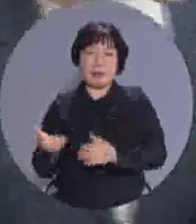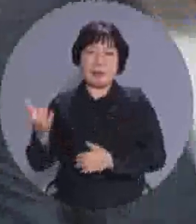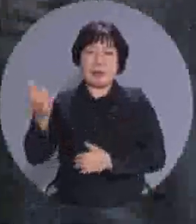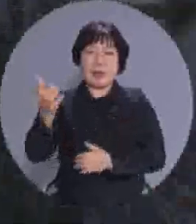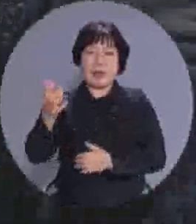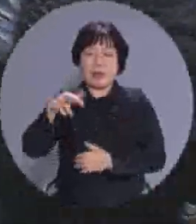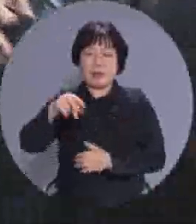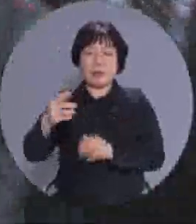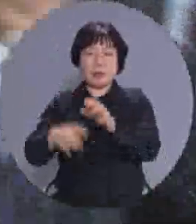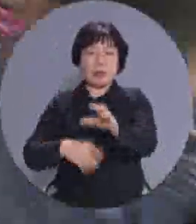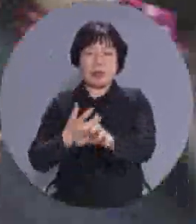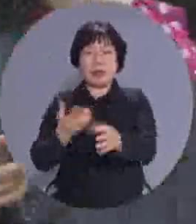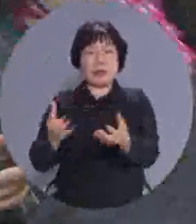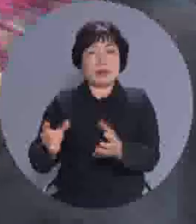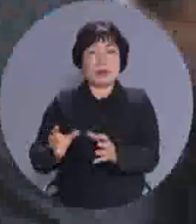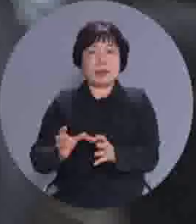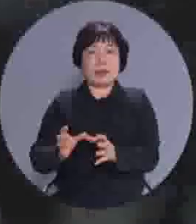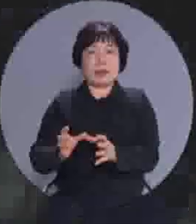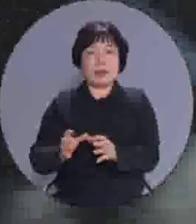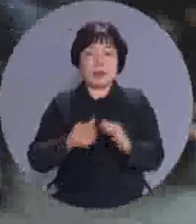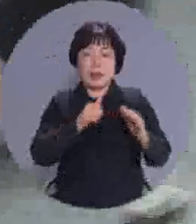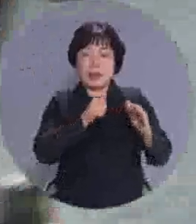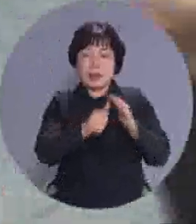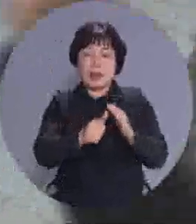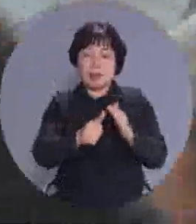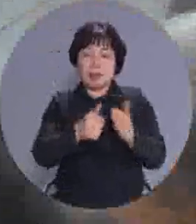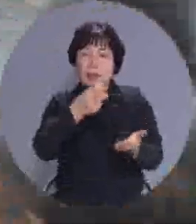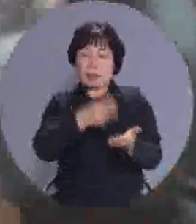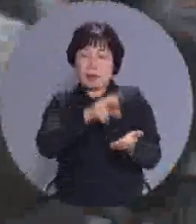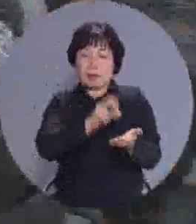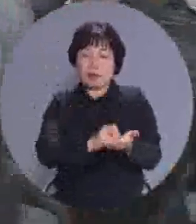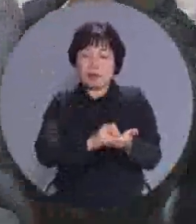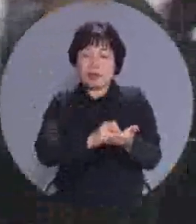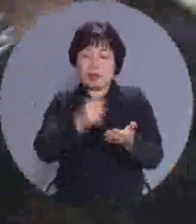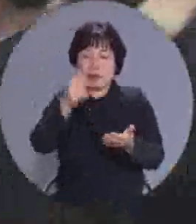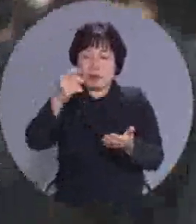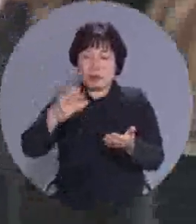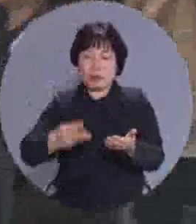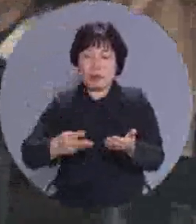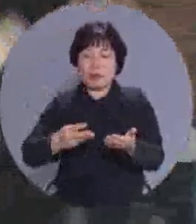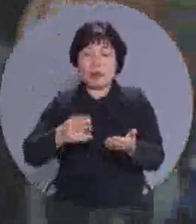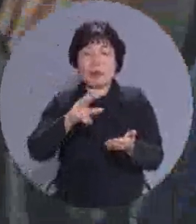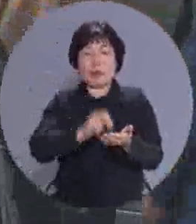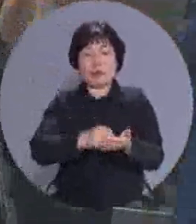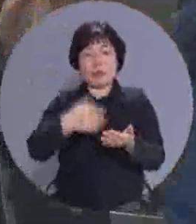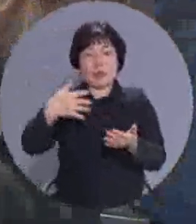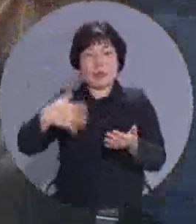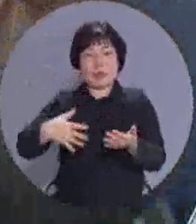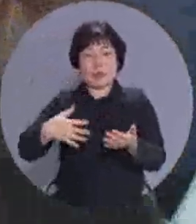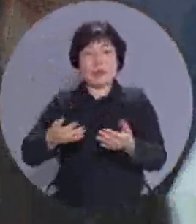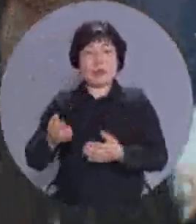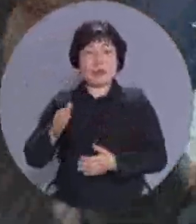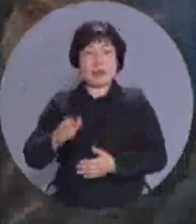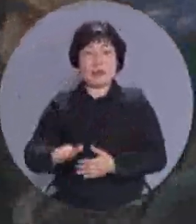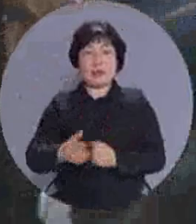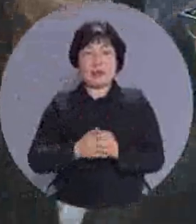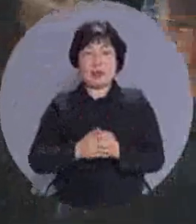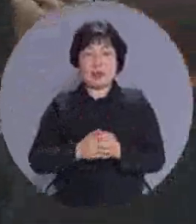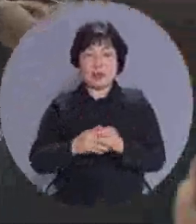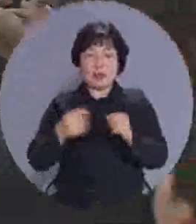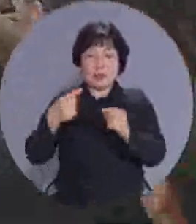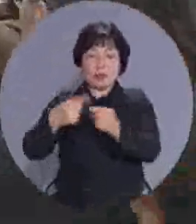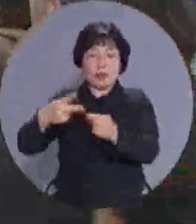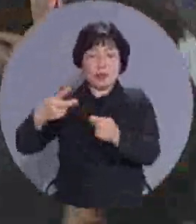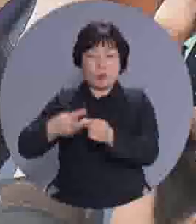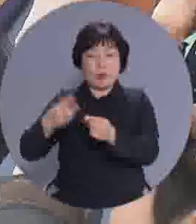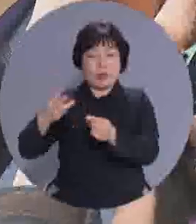한 조국혁신당. 대표의 사법 리스크 등 여러 가지 현실적인 제약도 존재하지만 거대 양당의